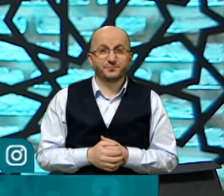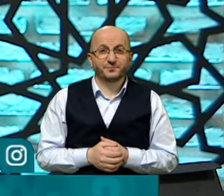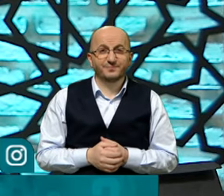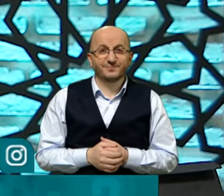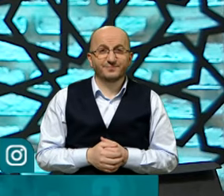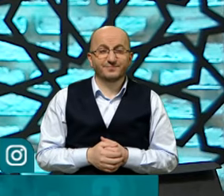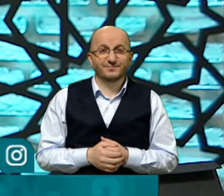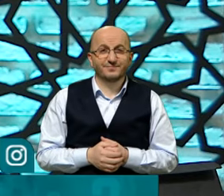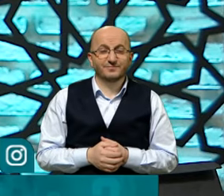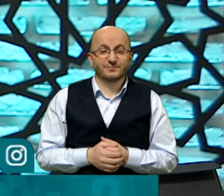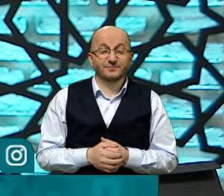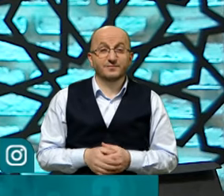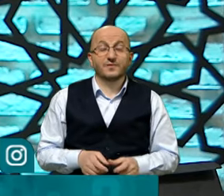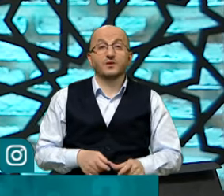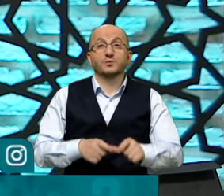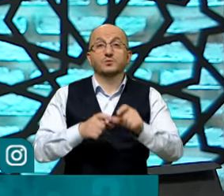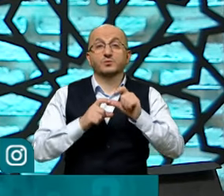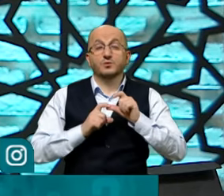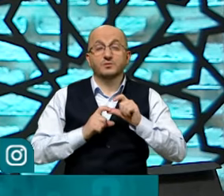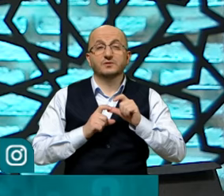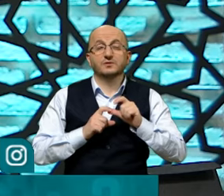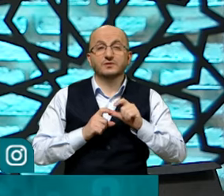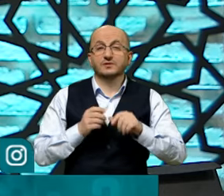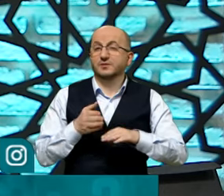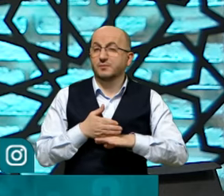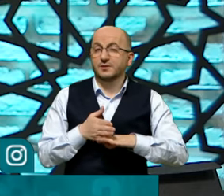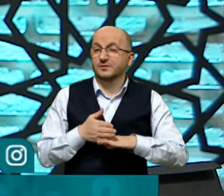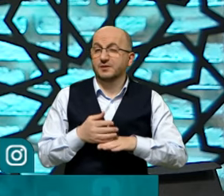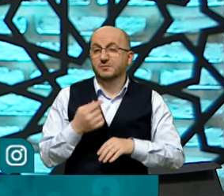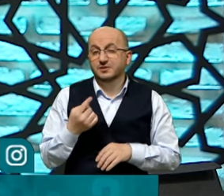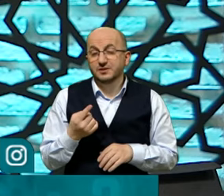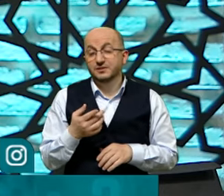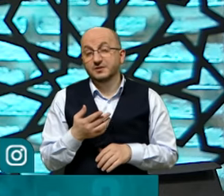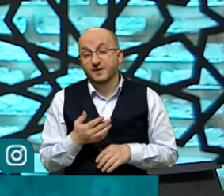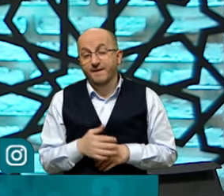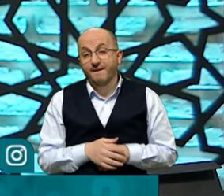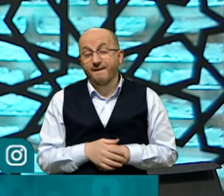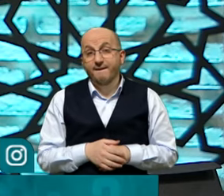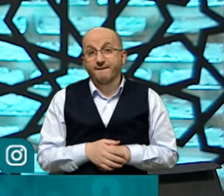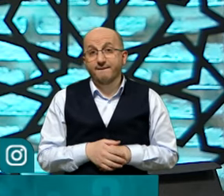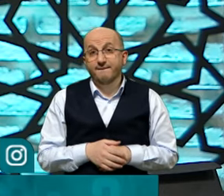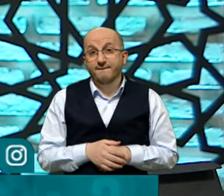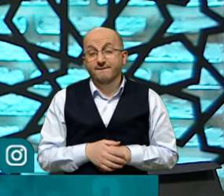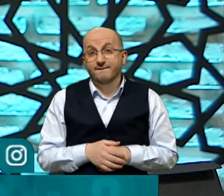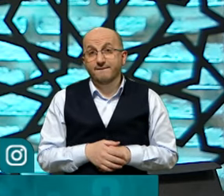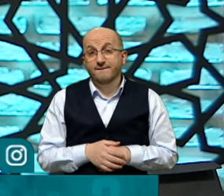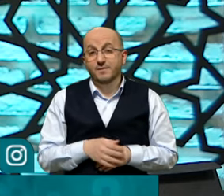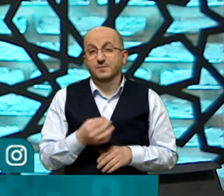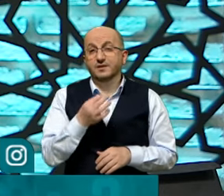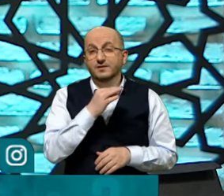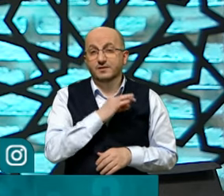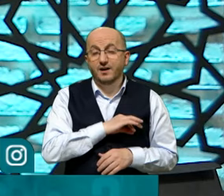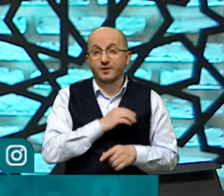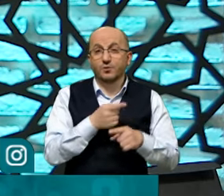galiba bu sorunun sorulması ndaki etkenlerden bir tanesi de şu bu iyi görünecek ve onu kast ederek mi söyledi ama şimdi bir